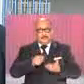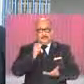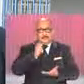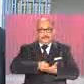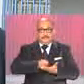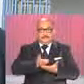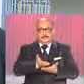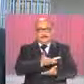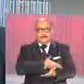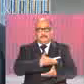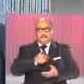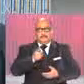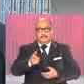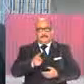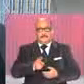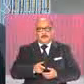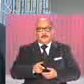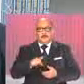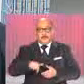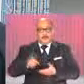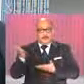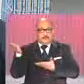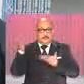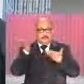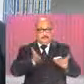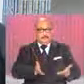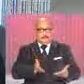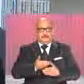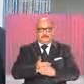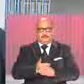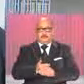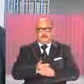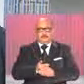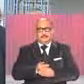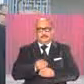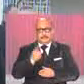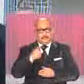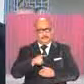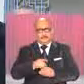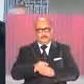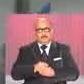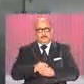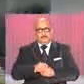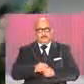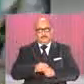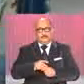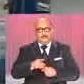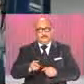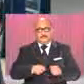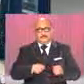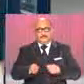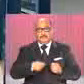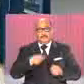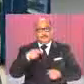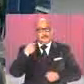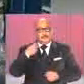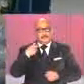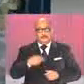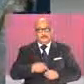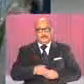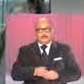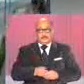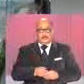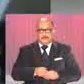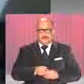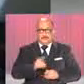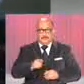تواتر ب 8 أو 10 دقائق، خاصة ما بين 6 و8 متاع الصباح وما بين نصف النهار والساعتين وفي العشية كذلك. قطارات أربعة تدعم